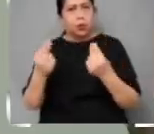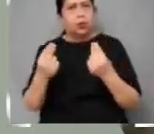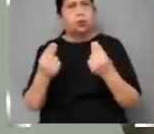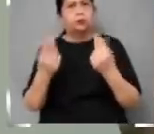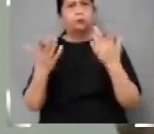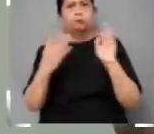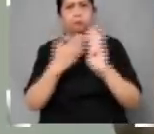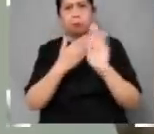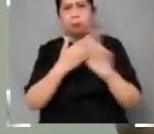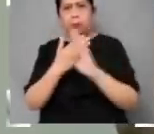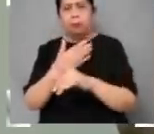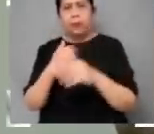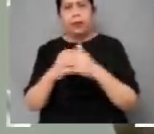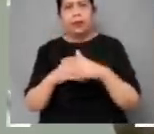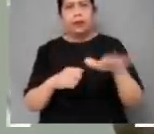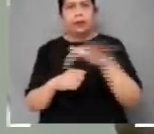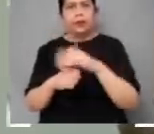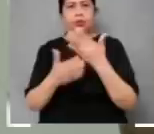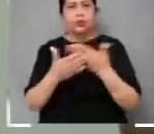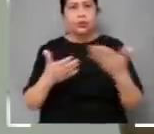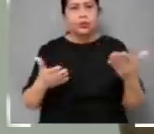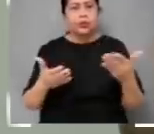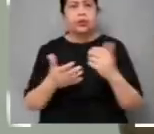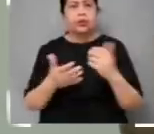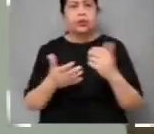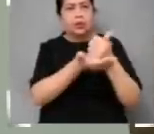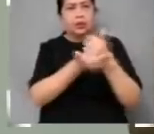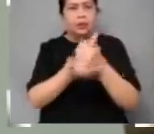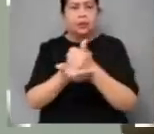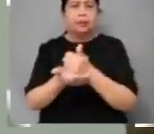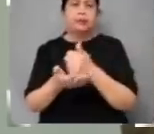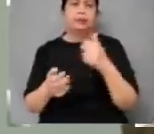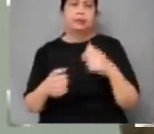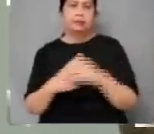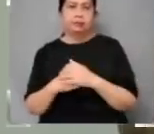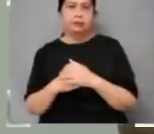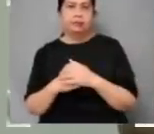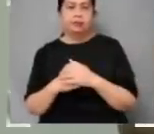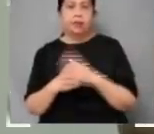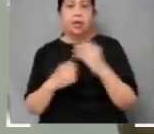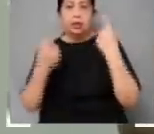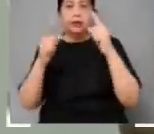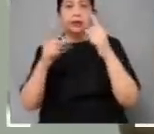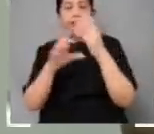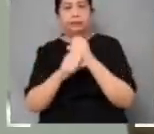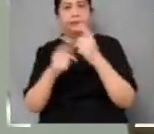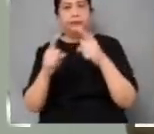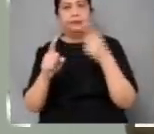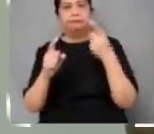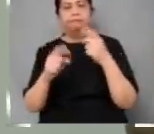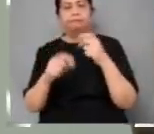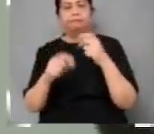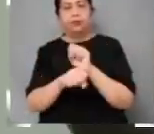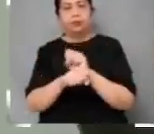Gamito na mo ang tanan mong resources, tanang tabang na naabot rin sa amo para maka-achieve mi ani na target. Unya na lang may